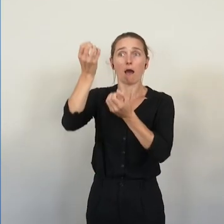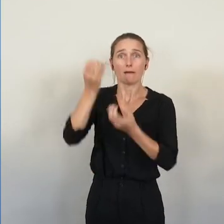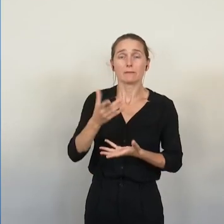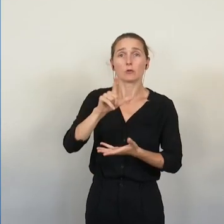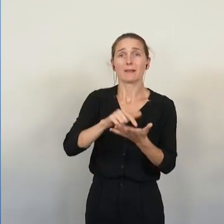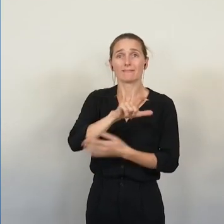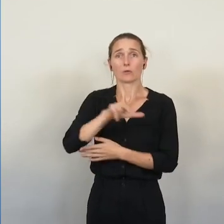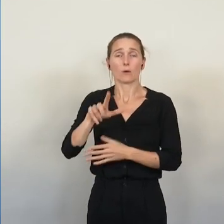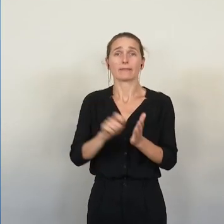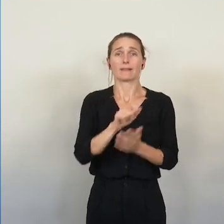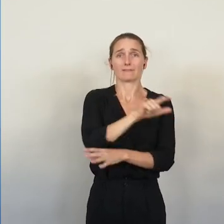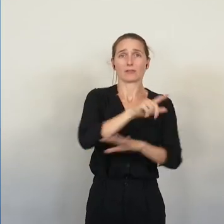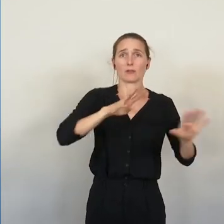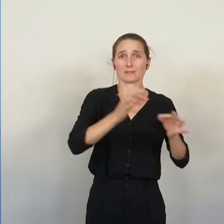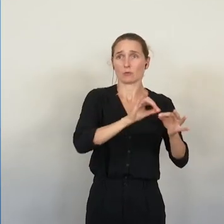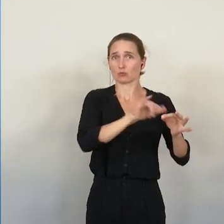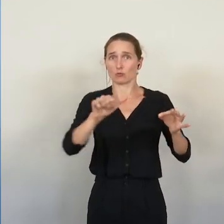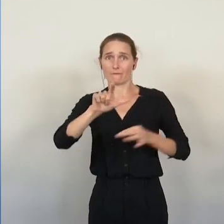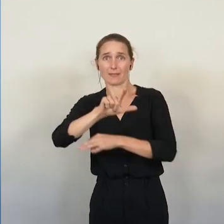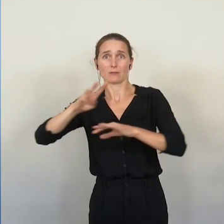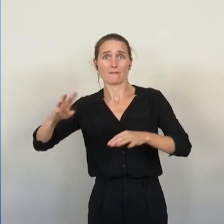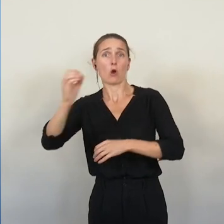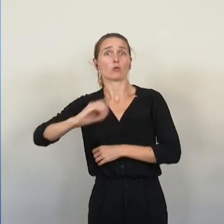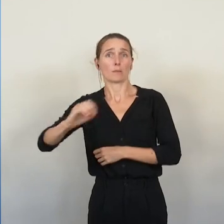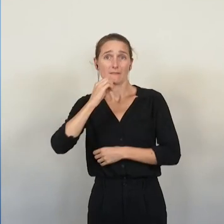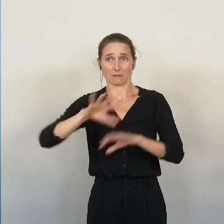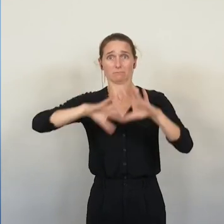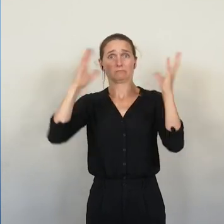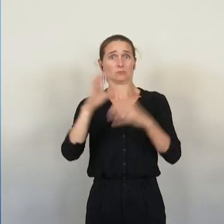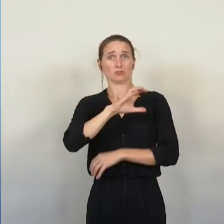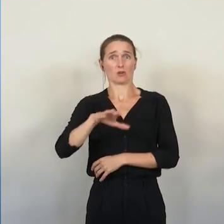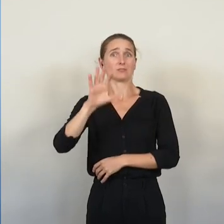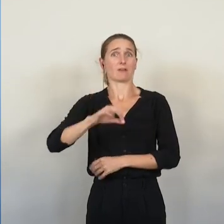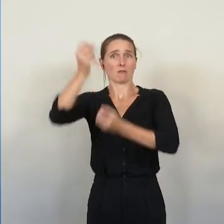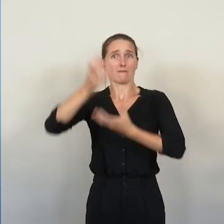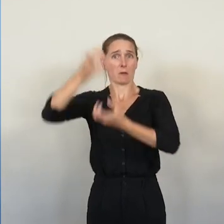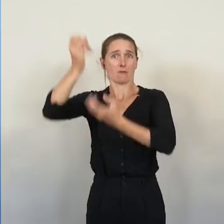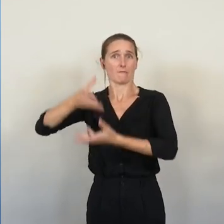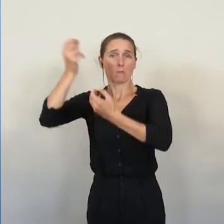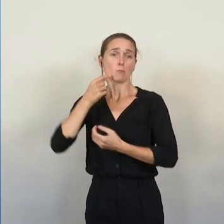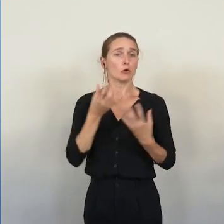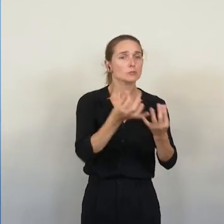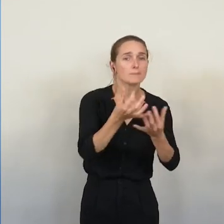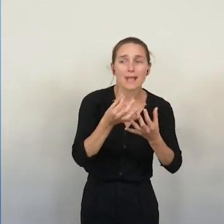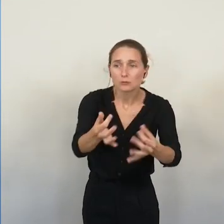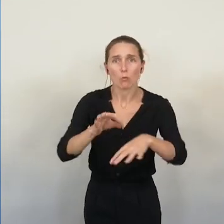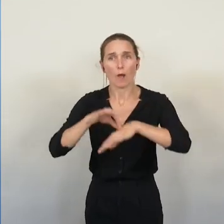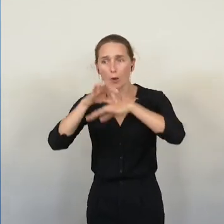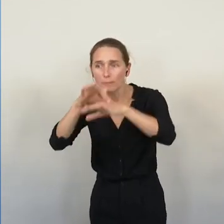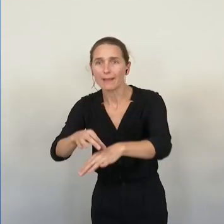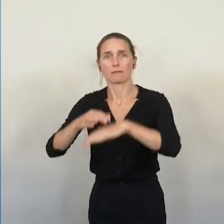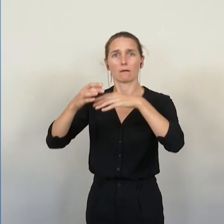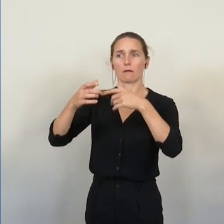septembre jusqu'au 29 octobre c'est 150 événements qui seront autant d'occasions de sensibiliser d'accompagner les citoyennes et citoyens